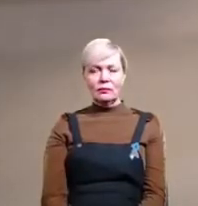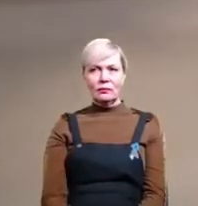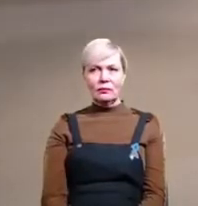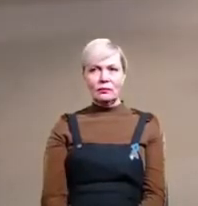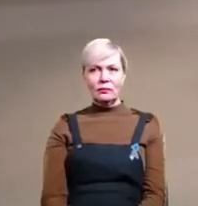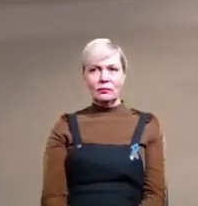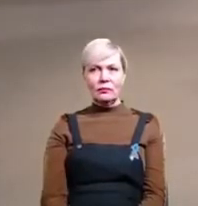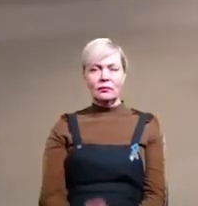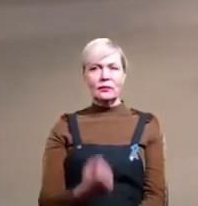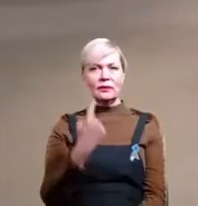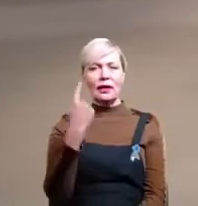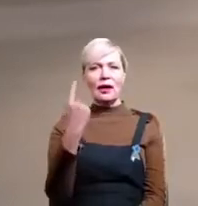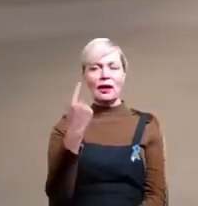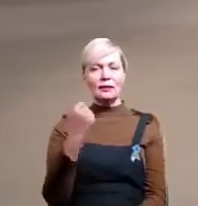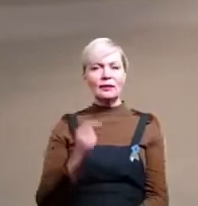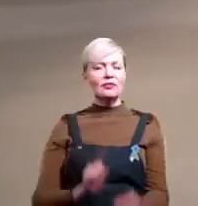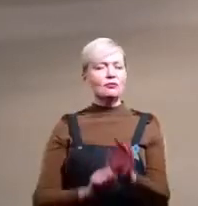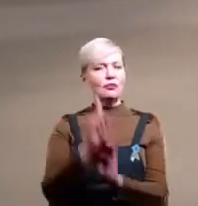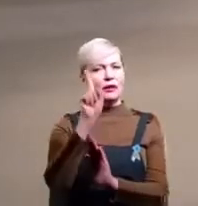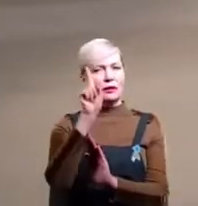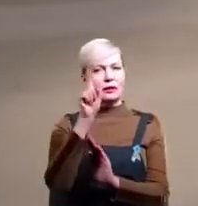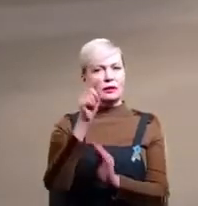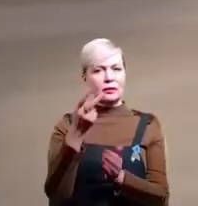на раз поднимаются.